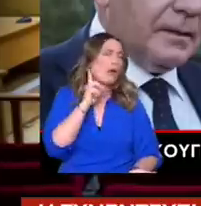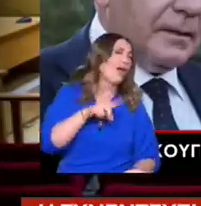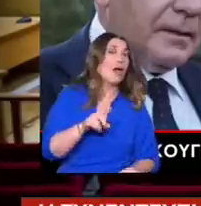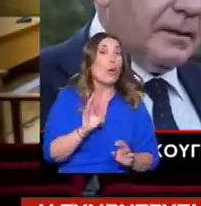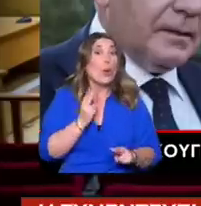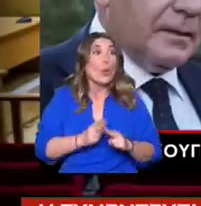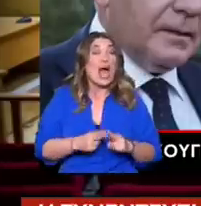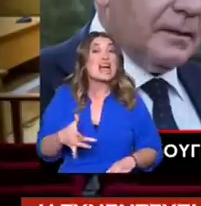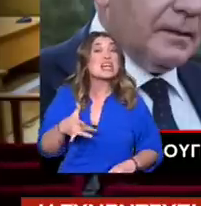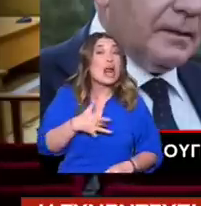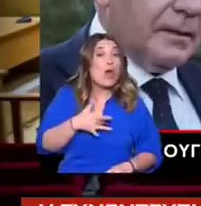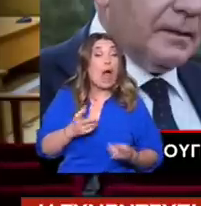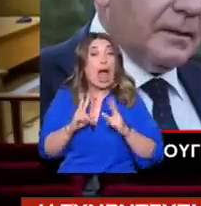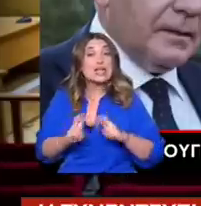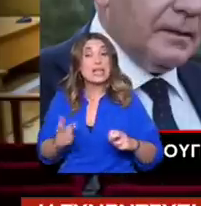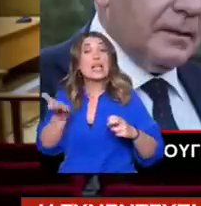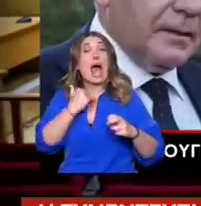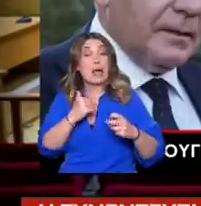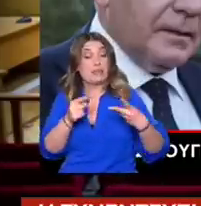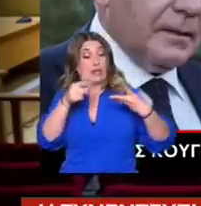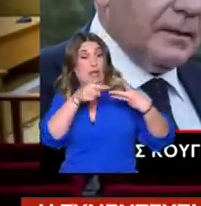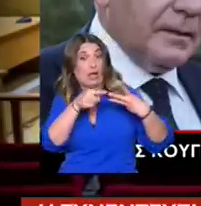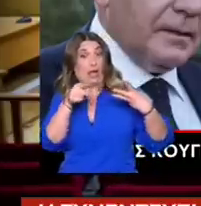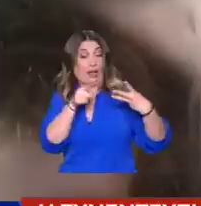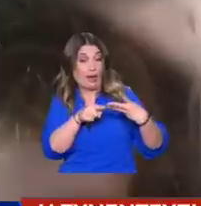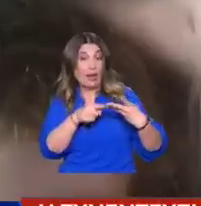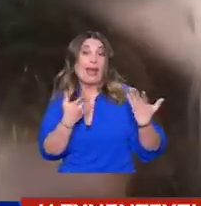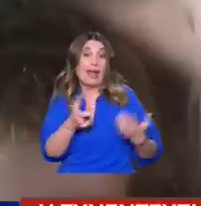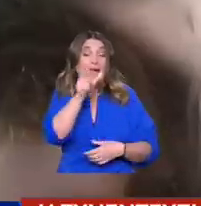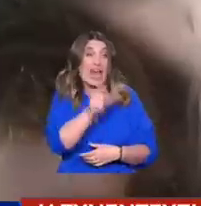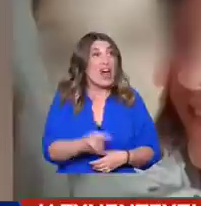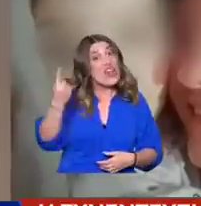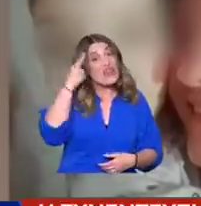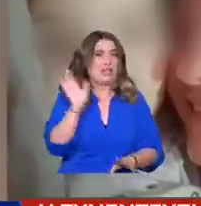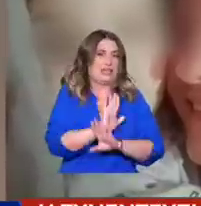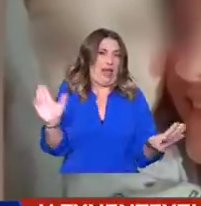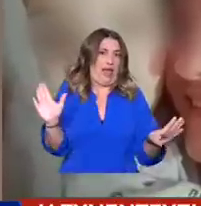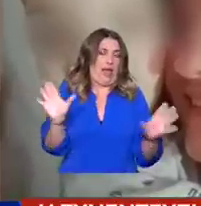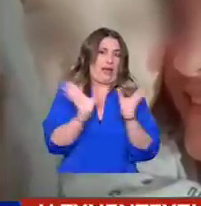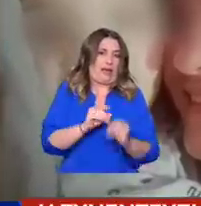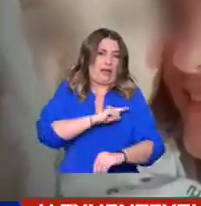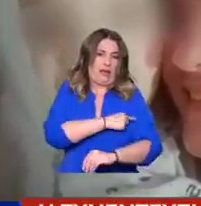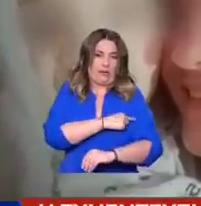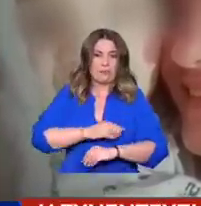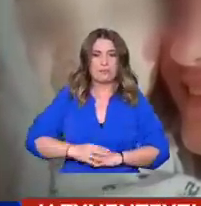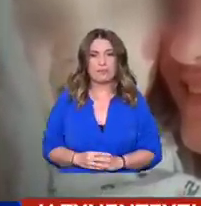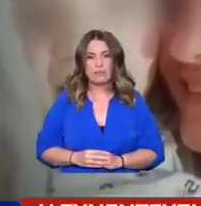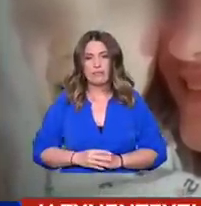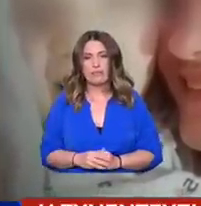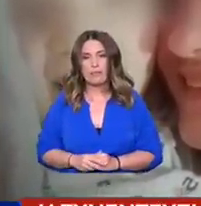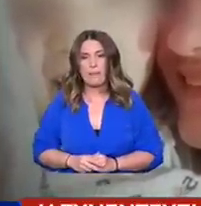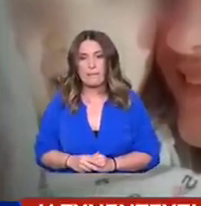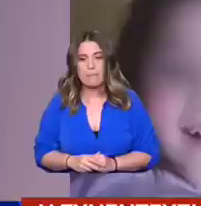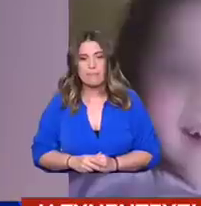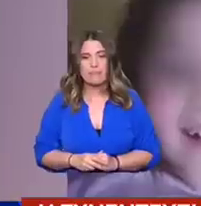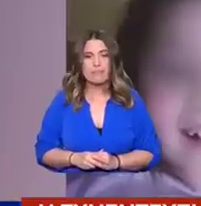καρδιολόγος και στα δύο παιδιά. Είναι αναξιόπιστη μάρτυρας και ανεπαρκής γιατρός. Πήραν από το Καραμαντζάνια και με